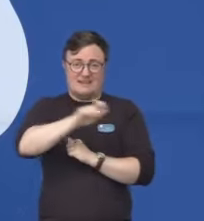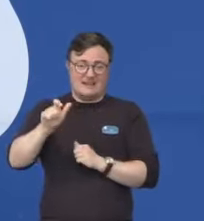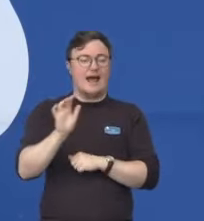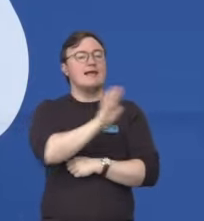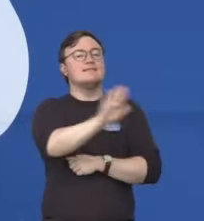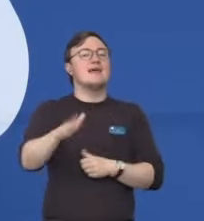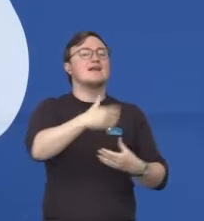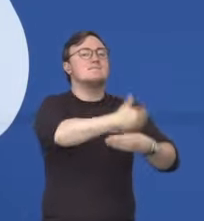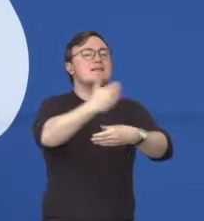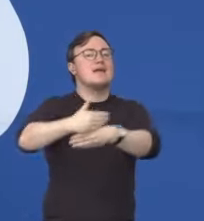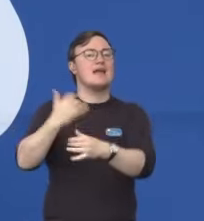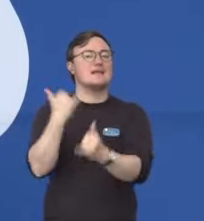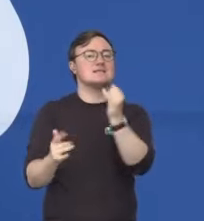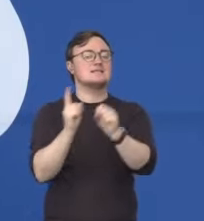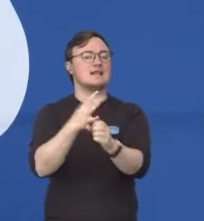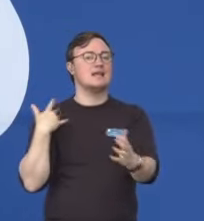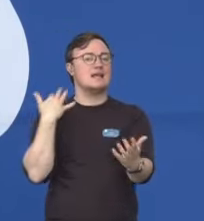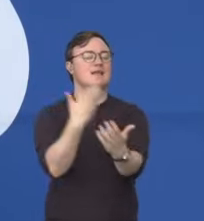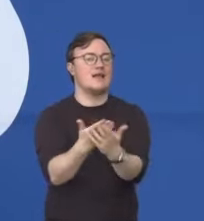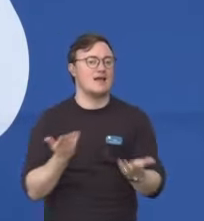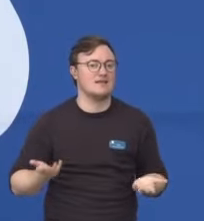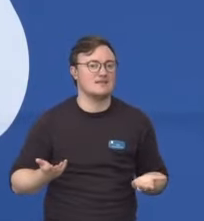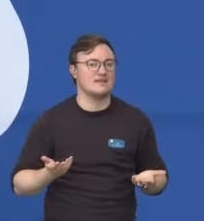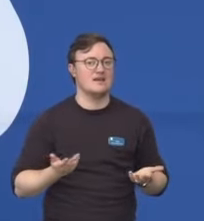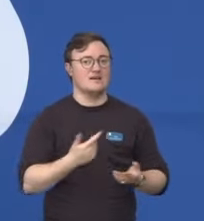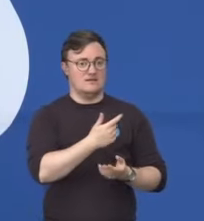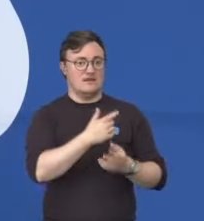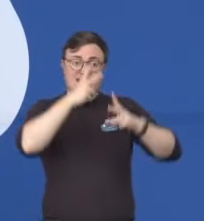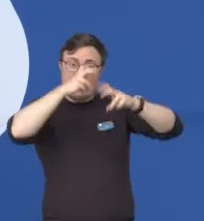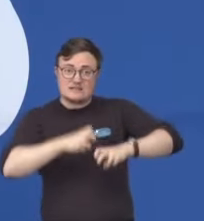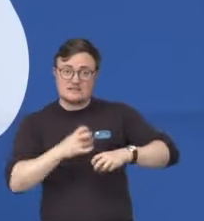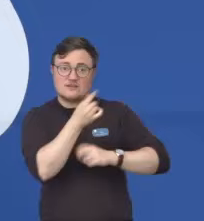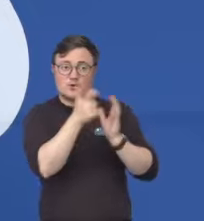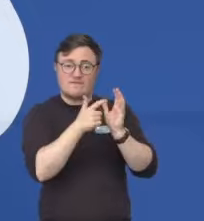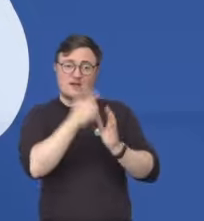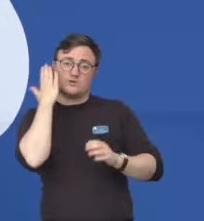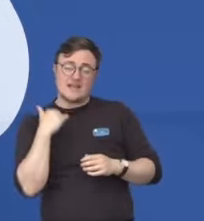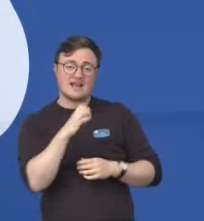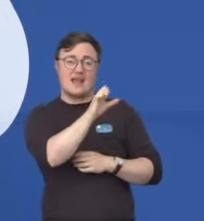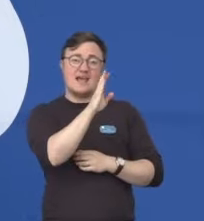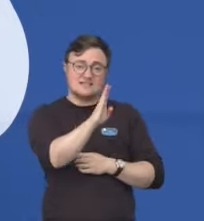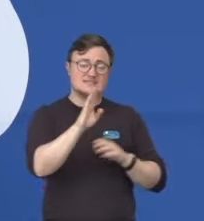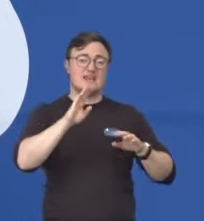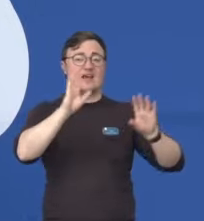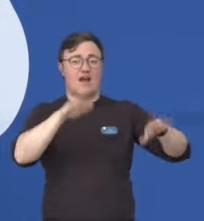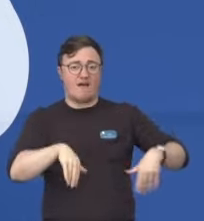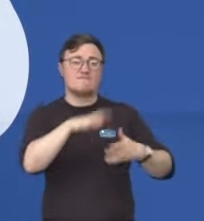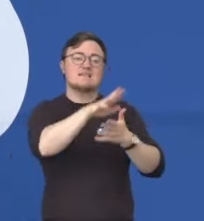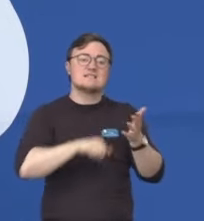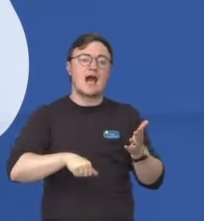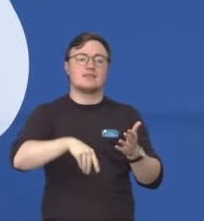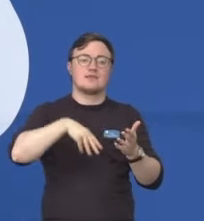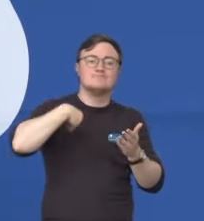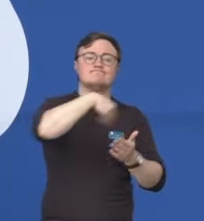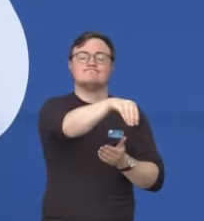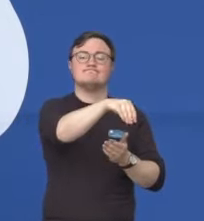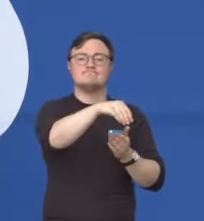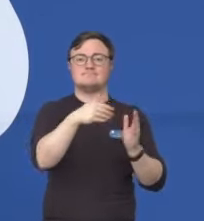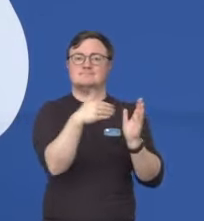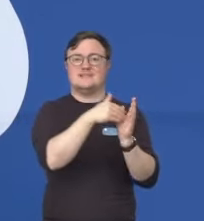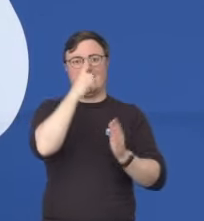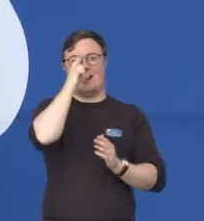betett sig på sistone. Alltså vi ser en granskning för bara några veckor sedan om att Sverigedemokraterna har skattefinansierade trollfabriker på sitt kansli.